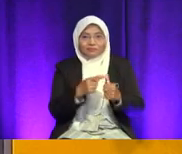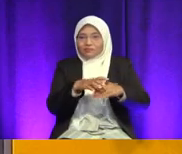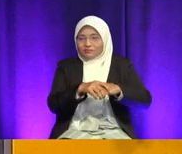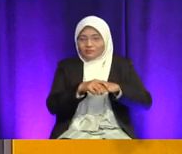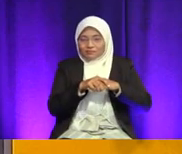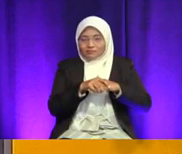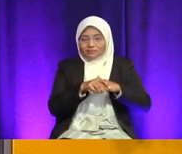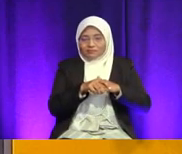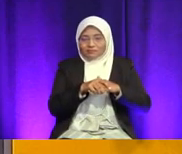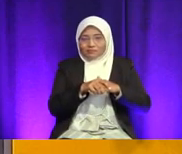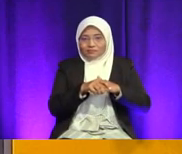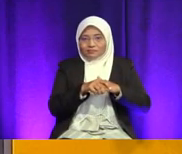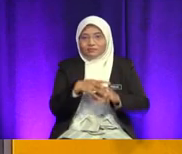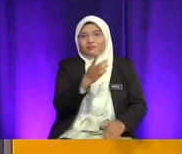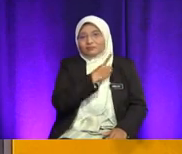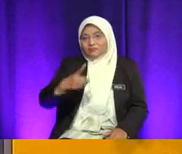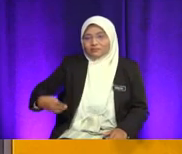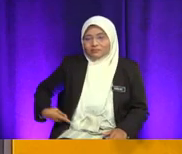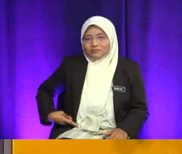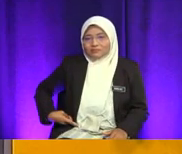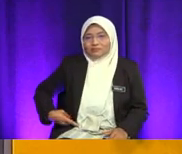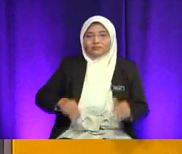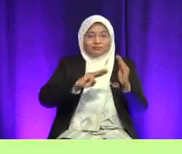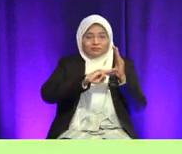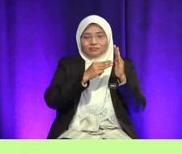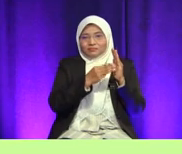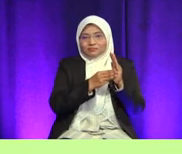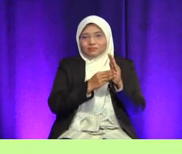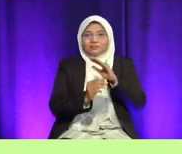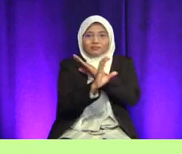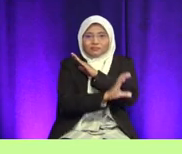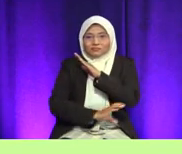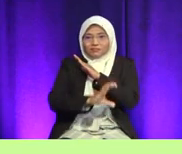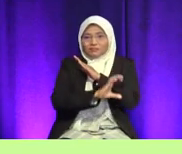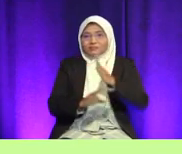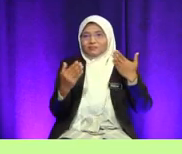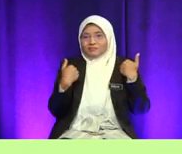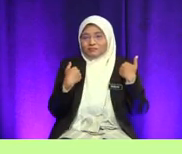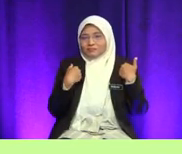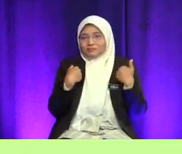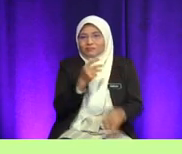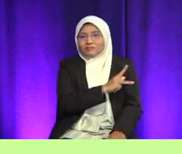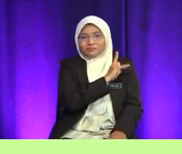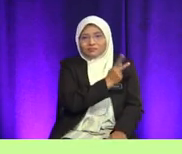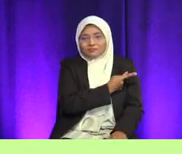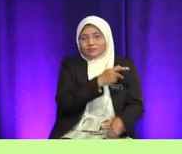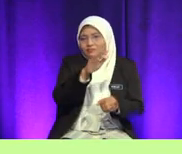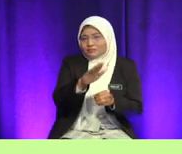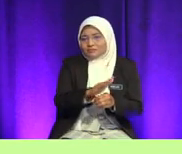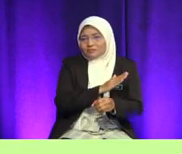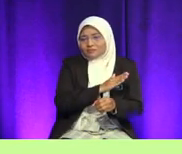kedaulatan ialah soberhenti yang bermaksud negara mempunyai kuasa penuh terhadap